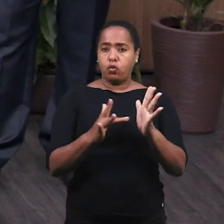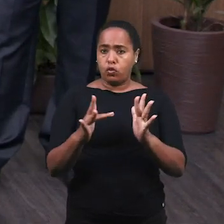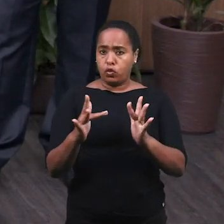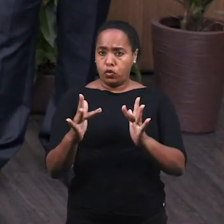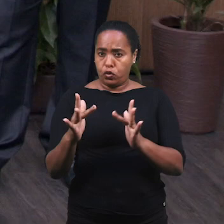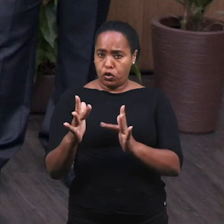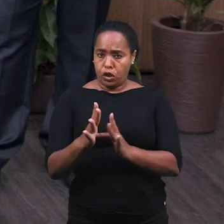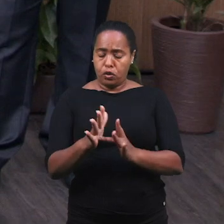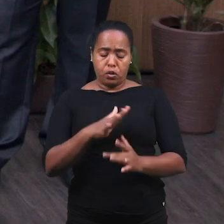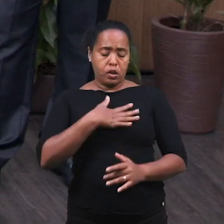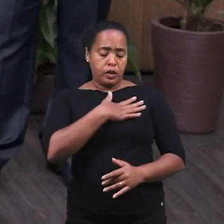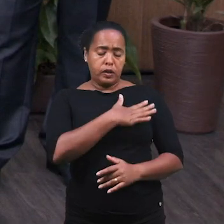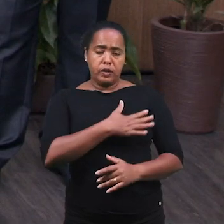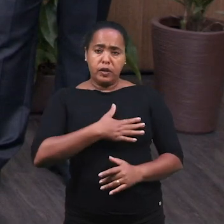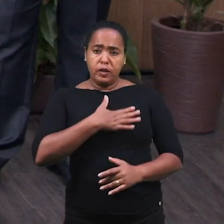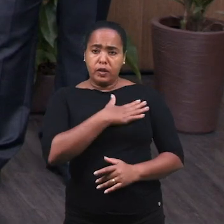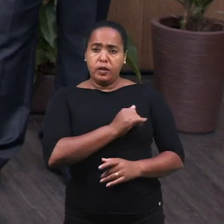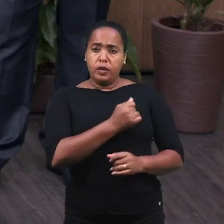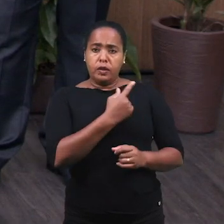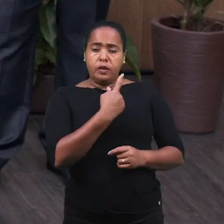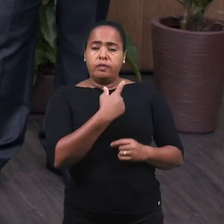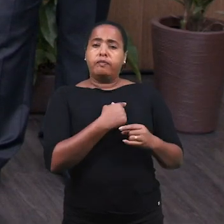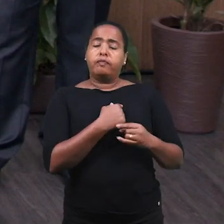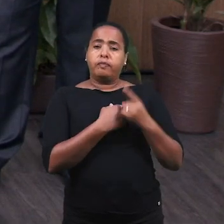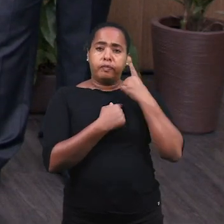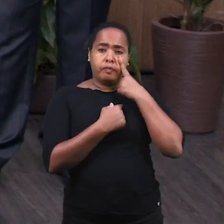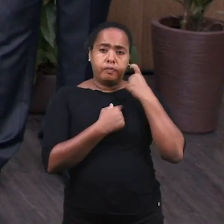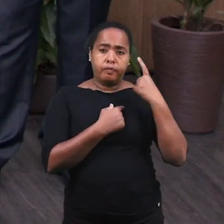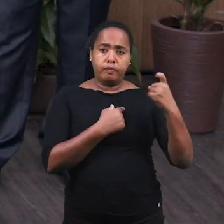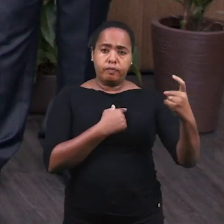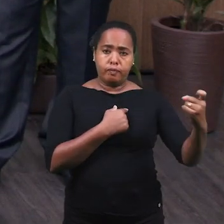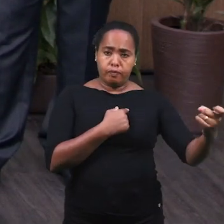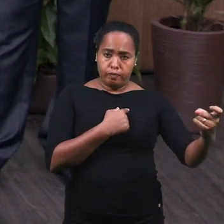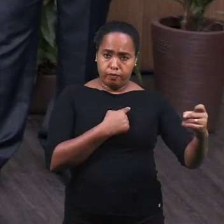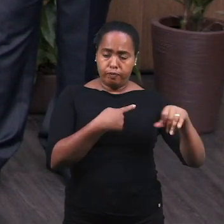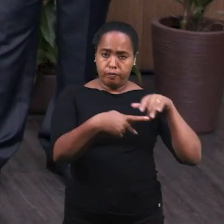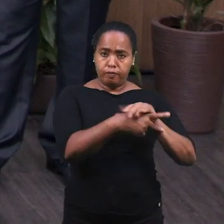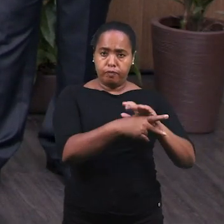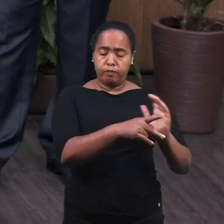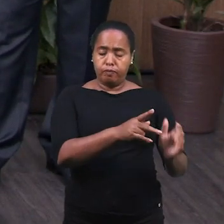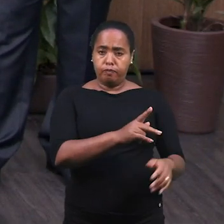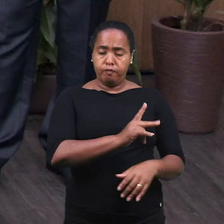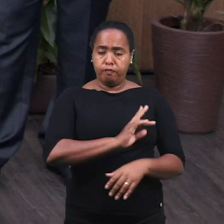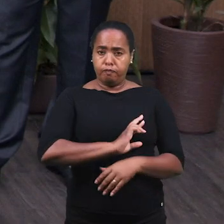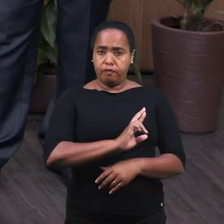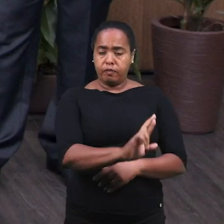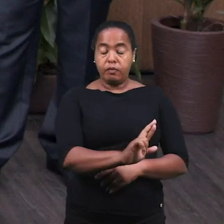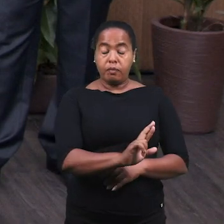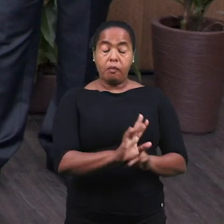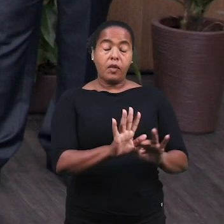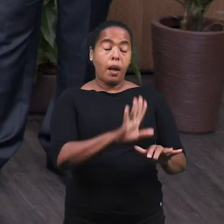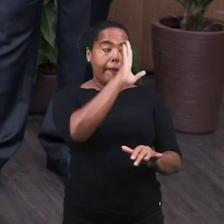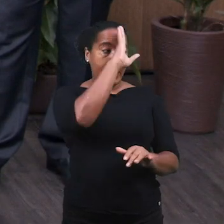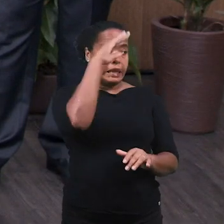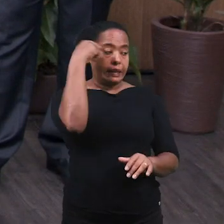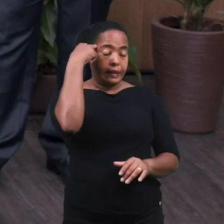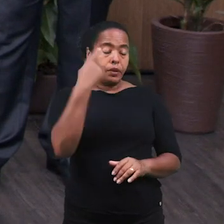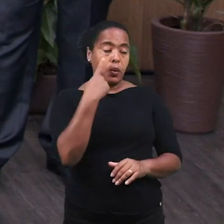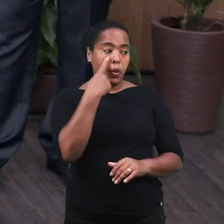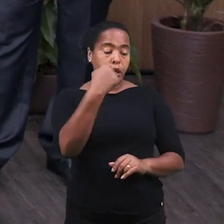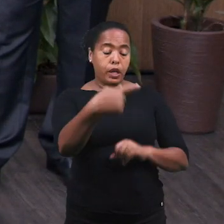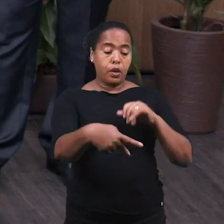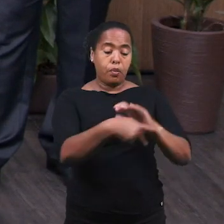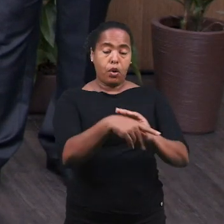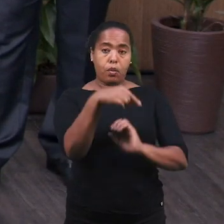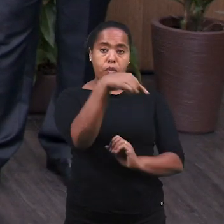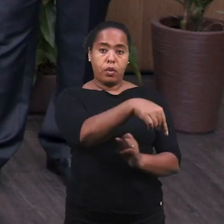благим, и которые удовлетворяют интересы религии, но эти интересы, они обращены